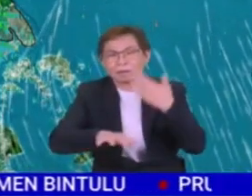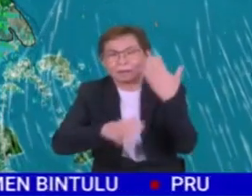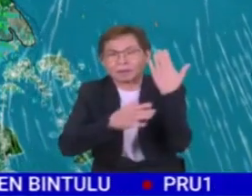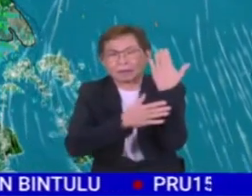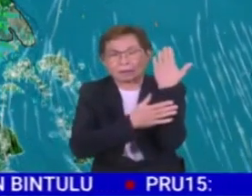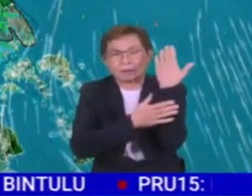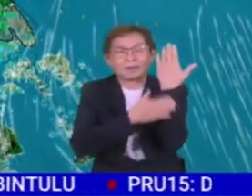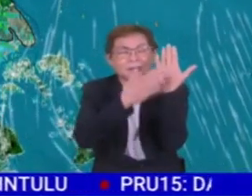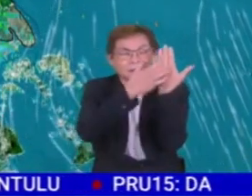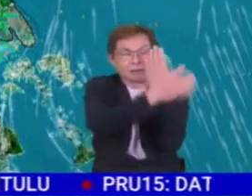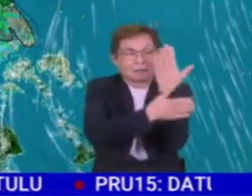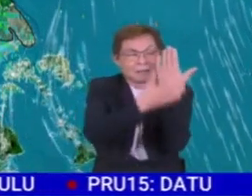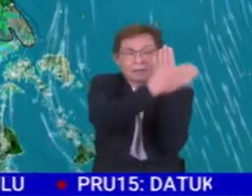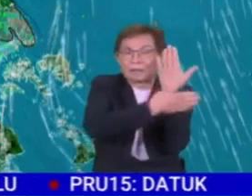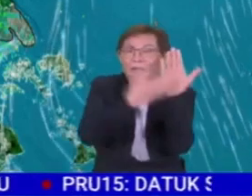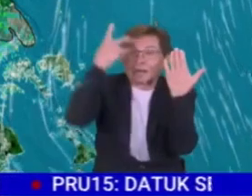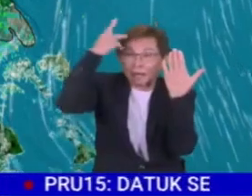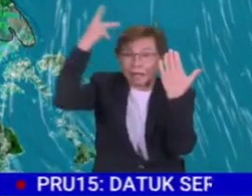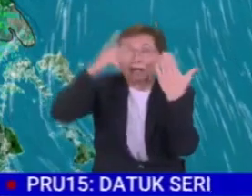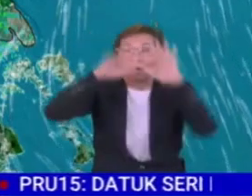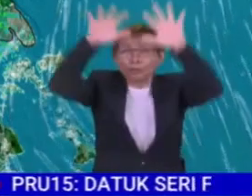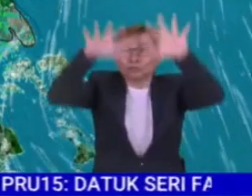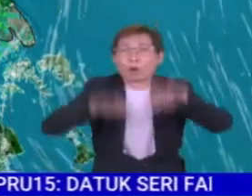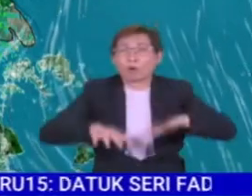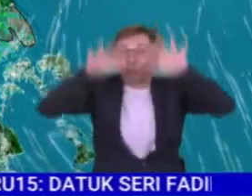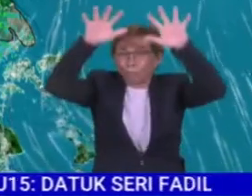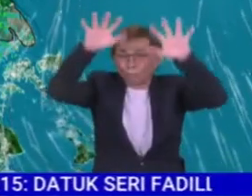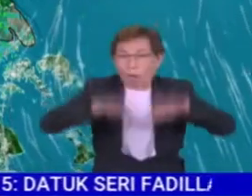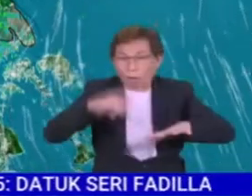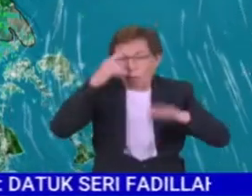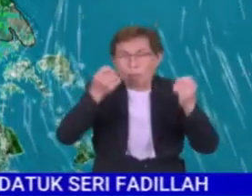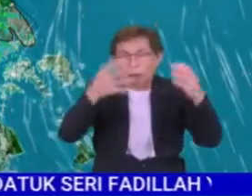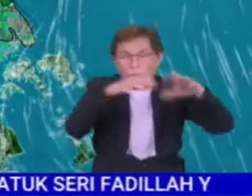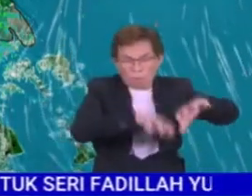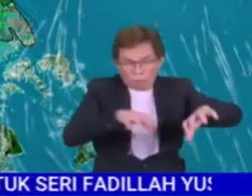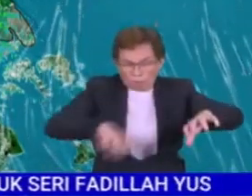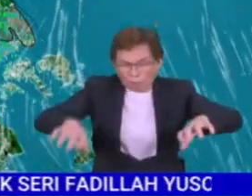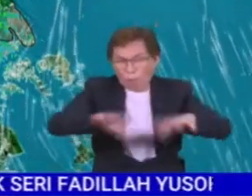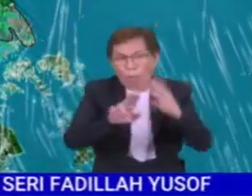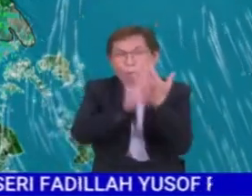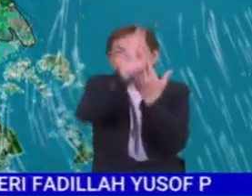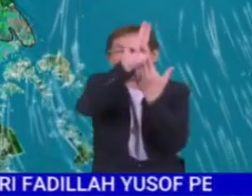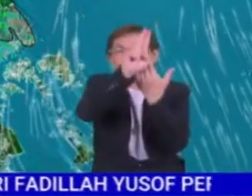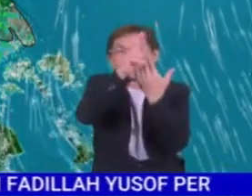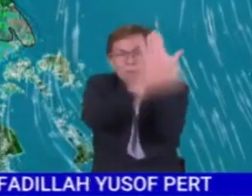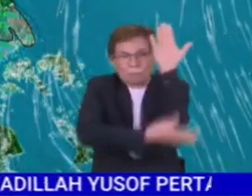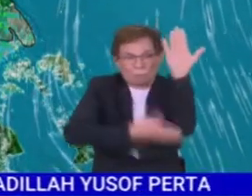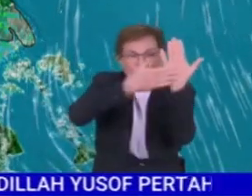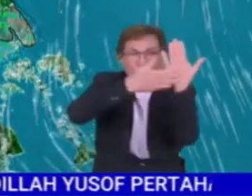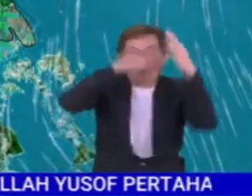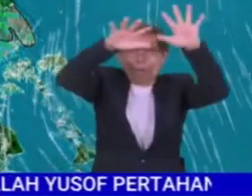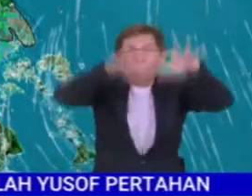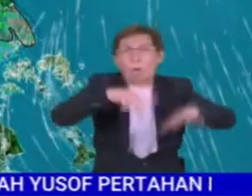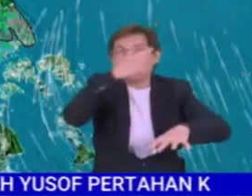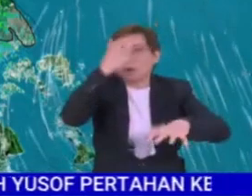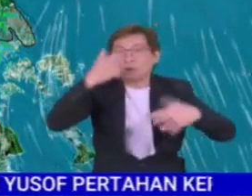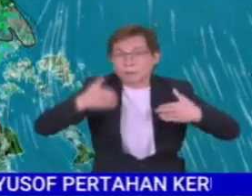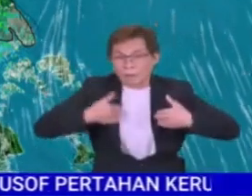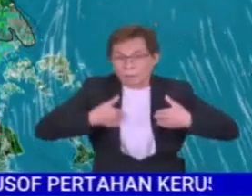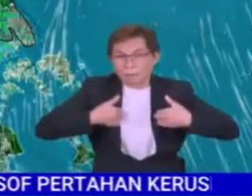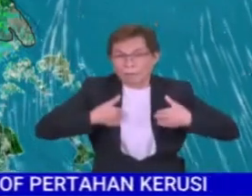pantai negeri Kelantan. Keadaan cuaca hujan lebat untuk kebanyakan kawasan di sebelah utara Semenanjung ini adalah disebabkan oleh